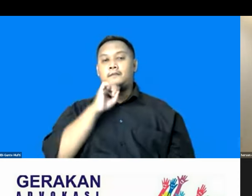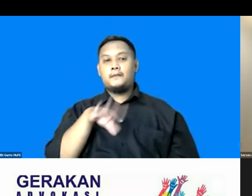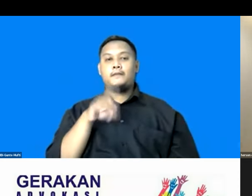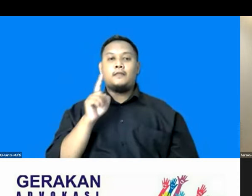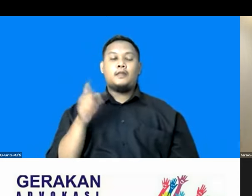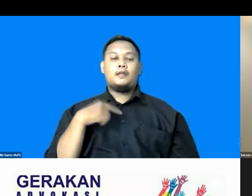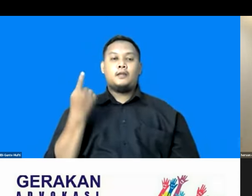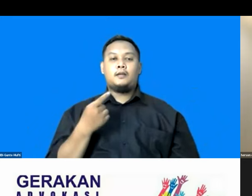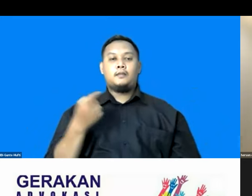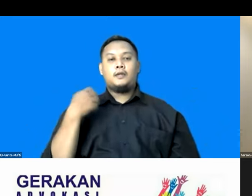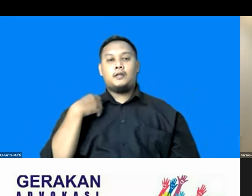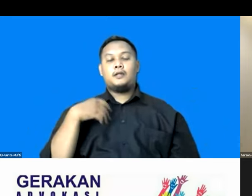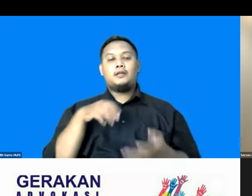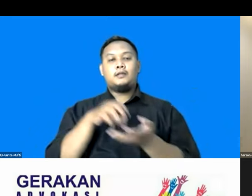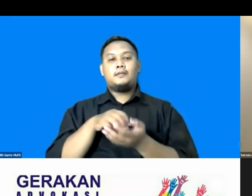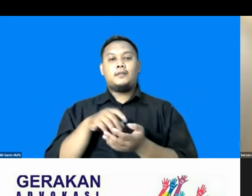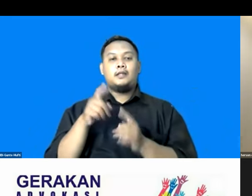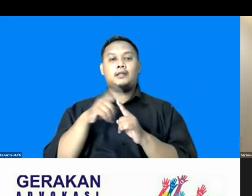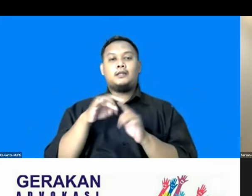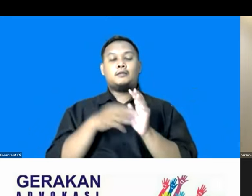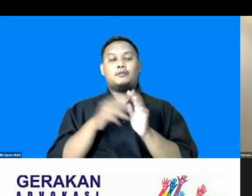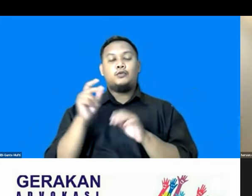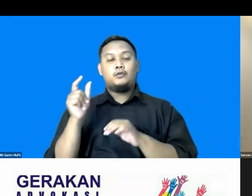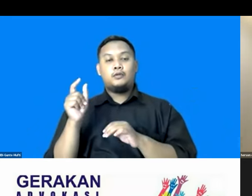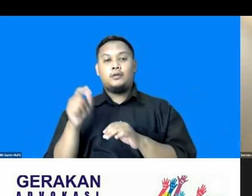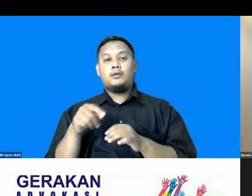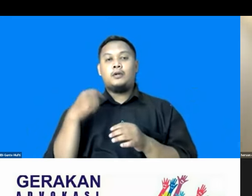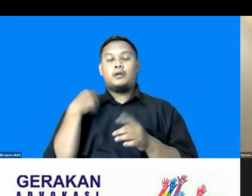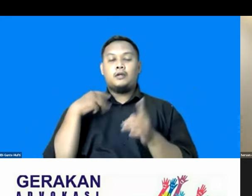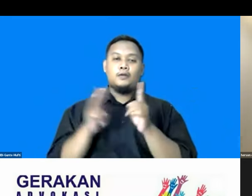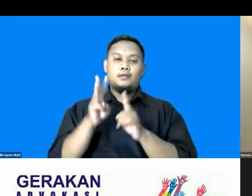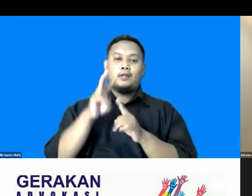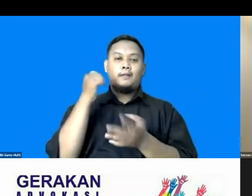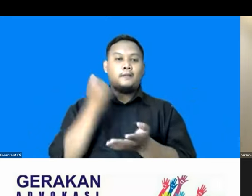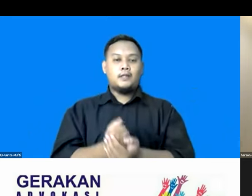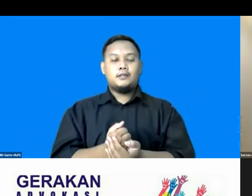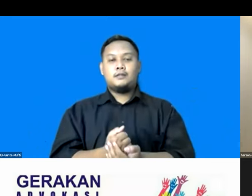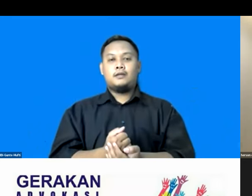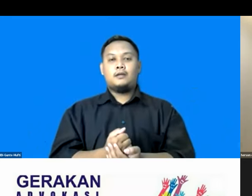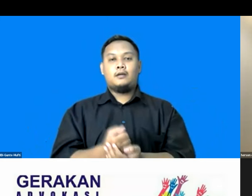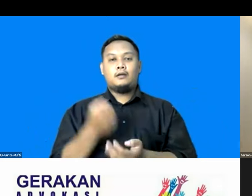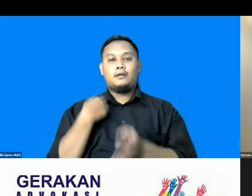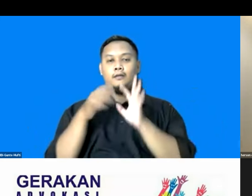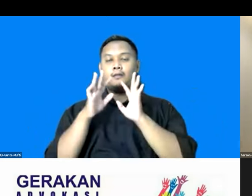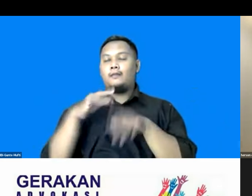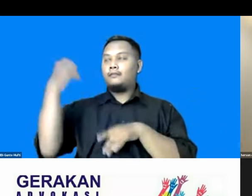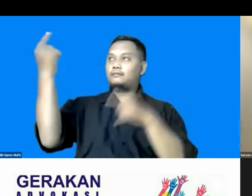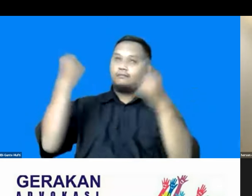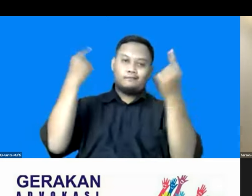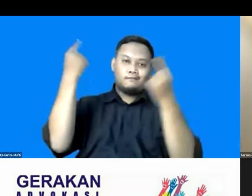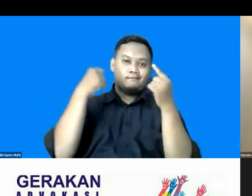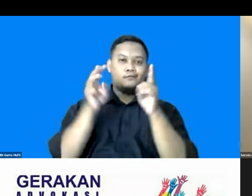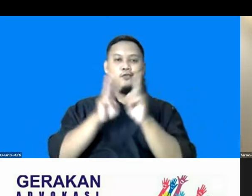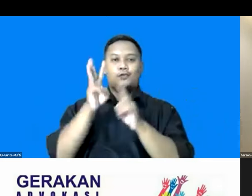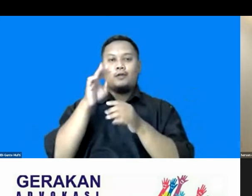di wilayah timur banyak objek wisata, tentunya akan banyak juga mendapatkan kunjungan dari wisatawan